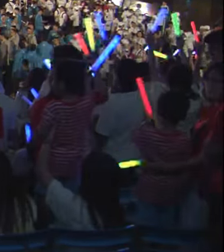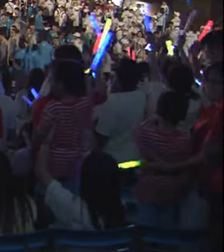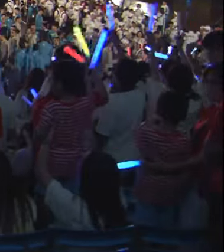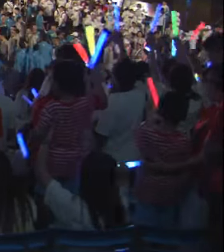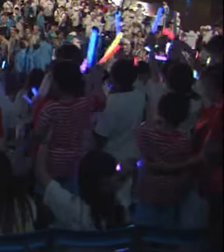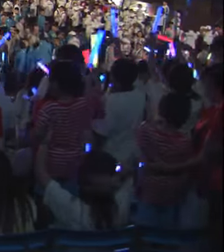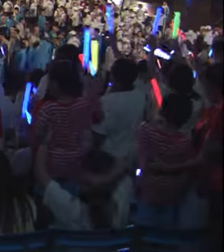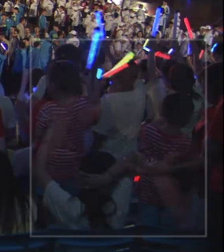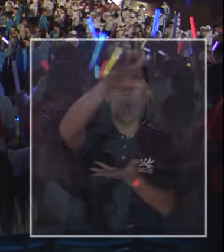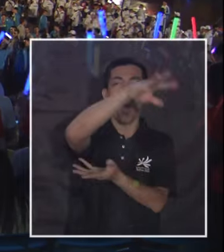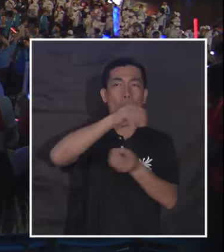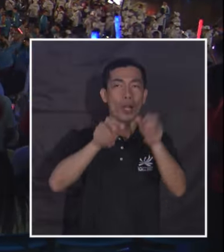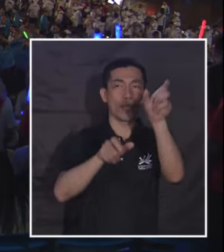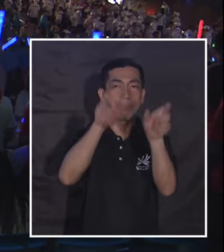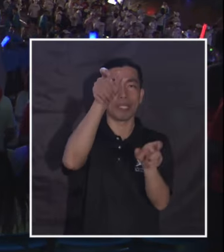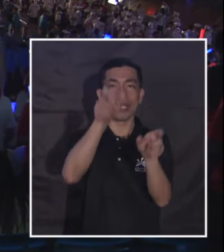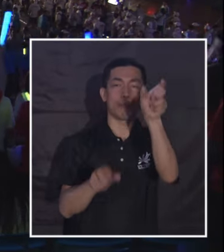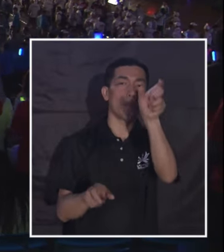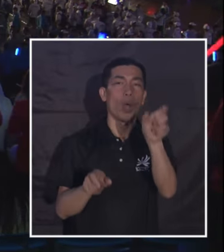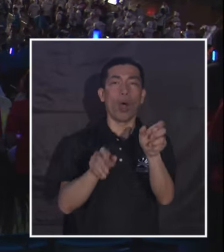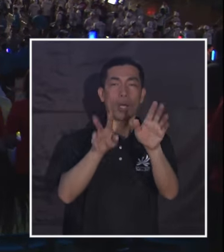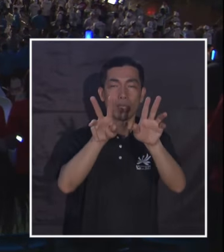全体肃立。